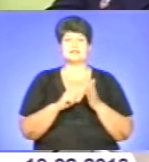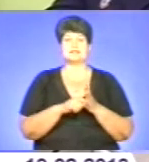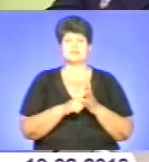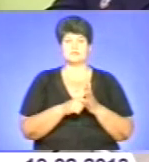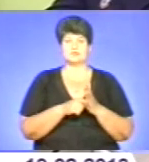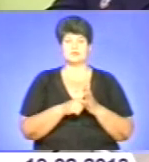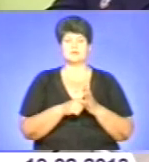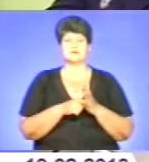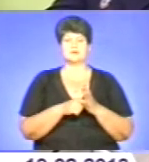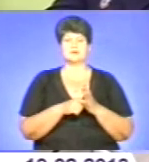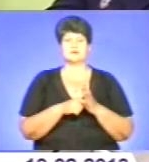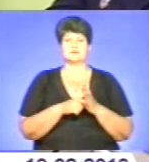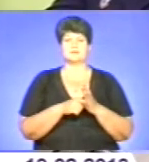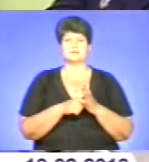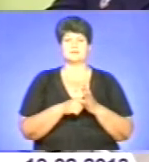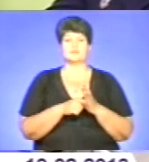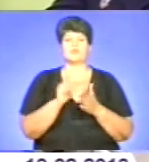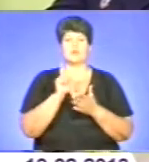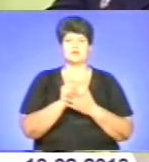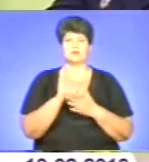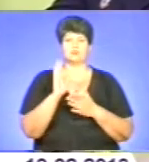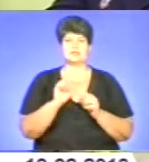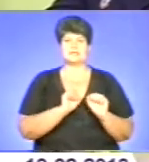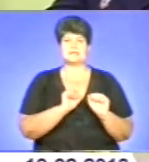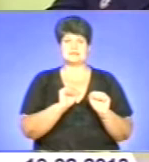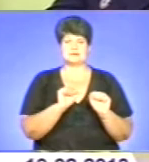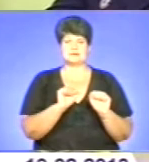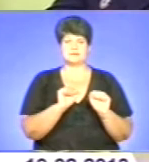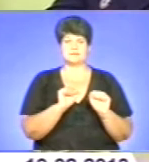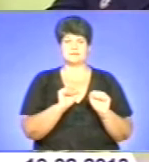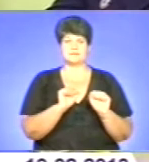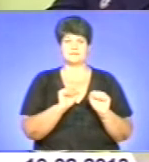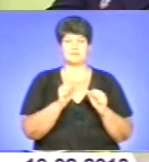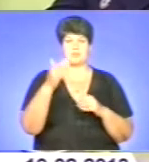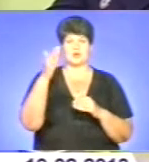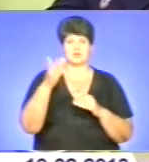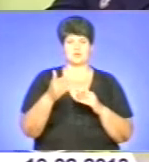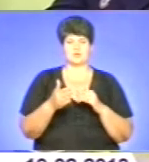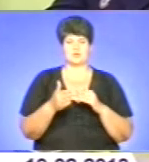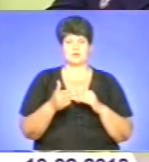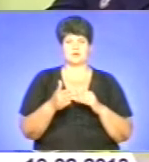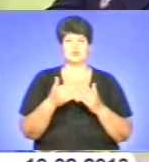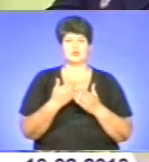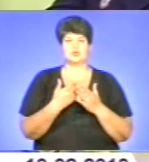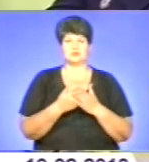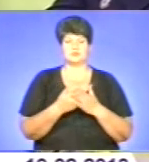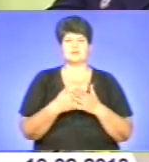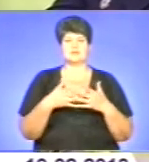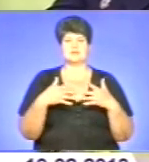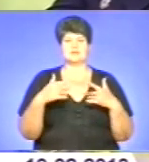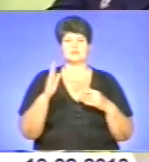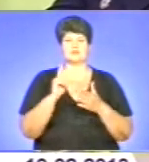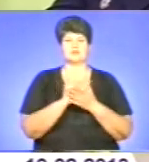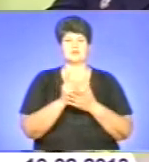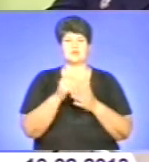слючі оцих замків Да він повинен бути захищений наклад захисною планкою тобто синдромеханізм повинен бути